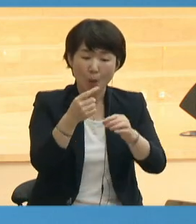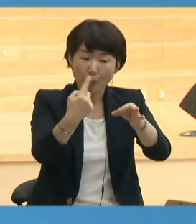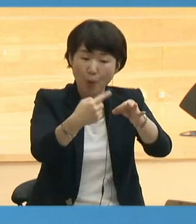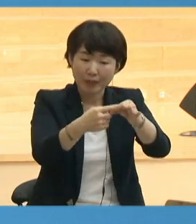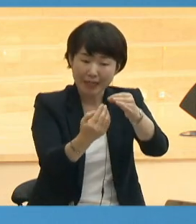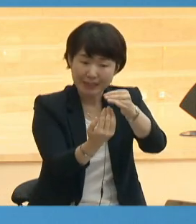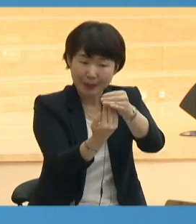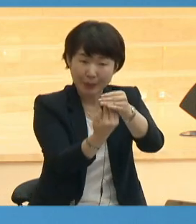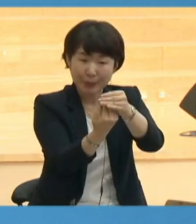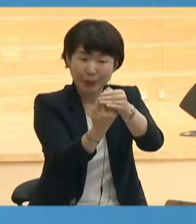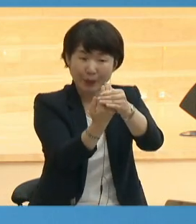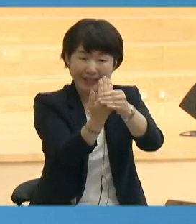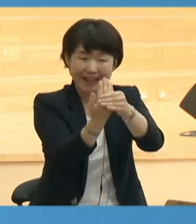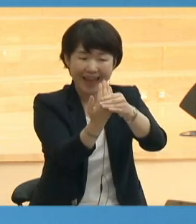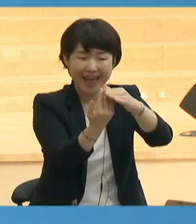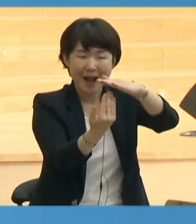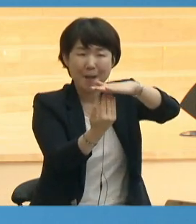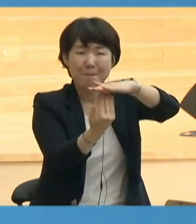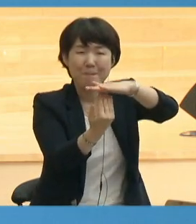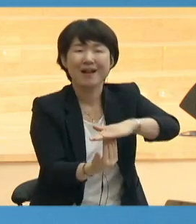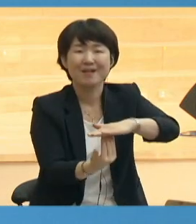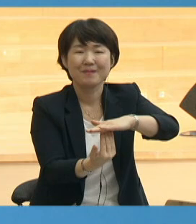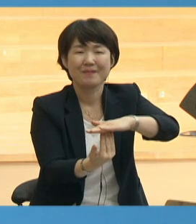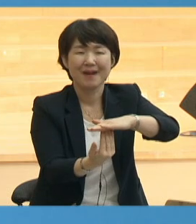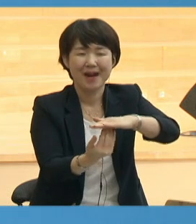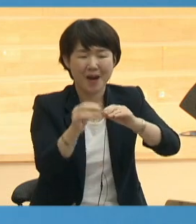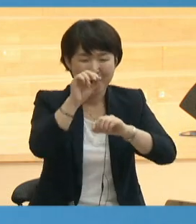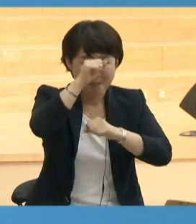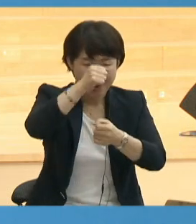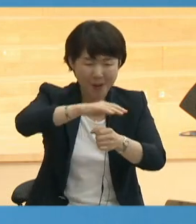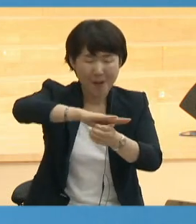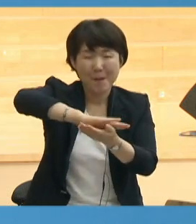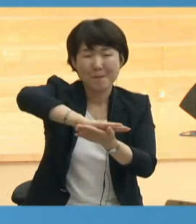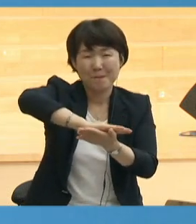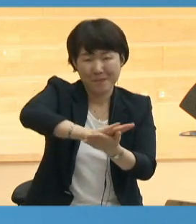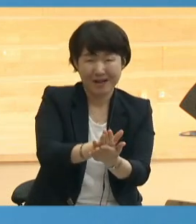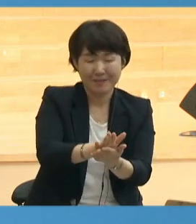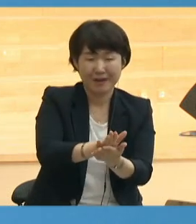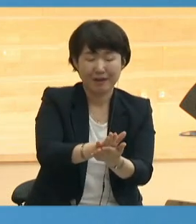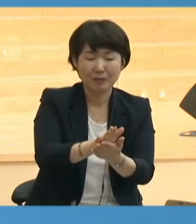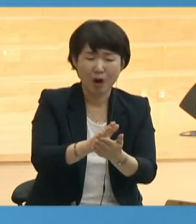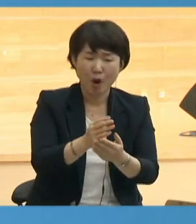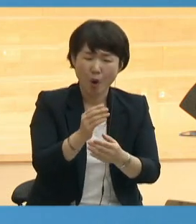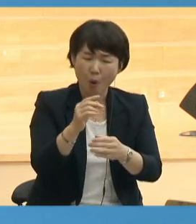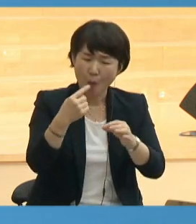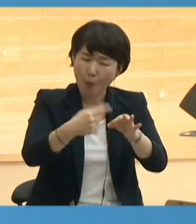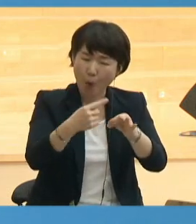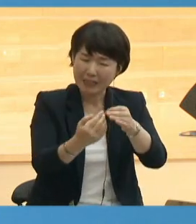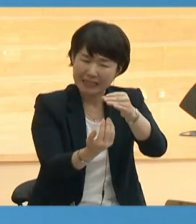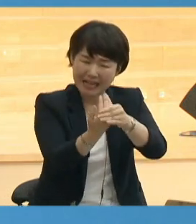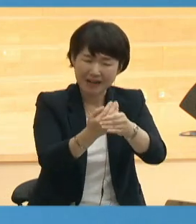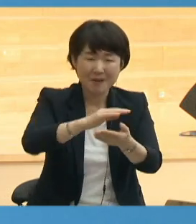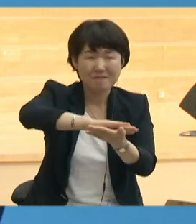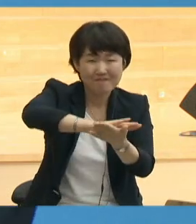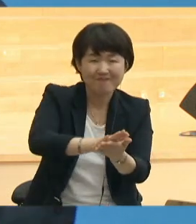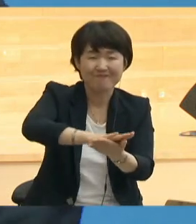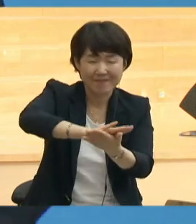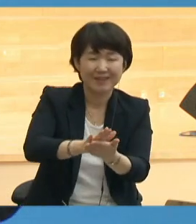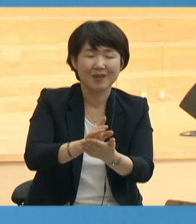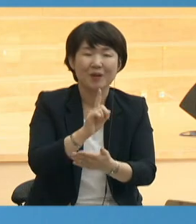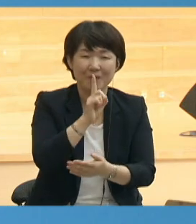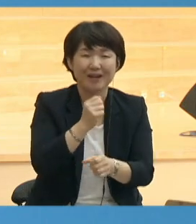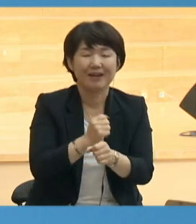알바 줘 아 사정없이 밟아 조그 보리 싹을 받는다 그래서 열심히 발전 아 그래서